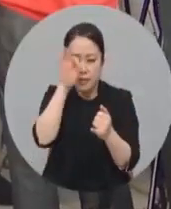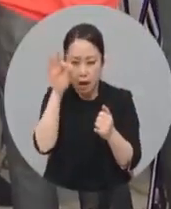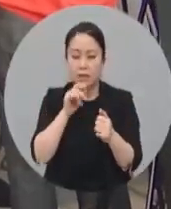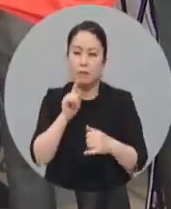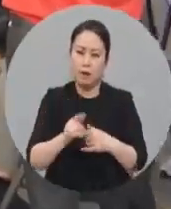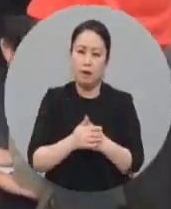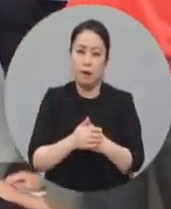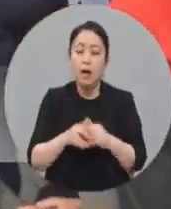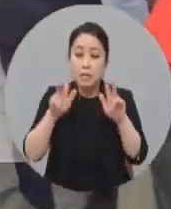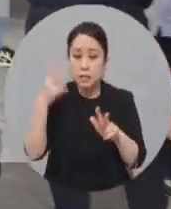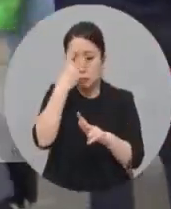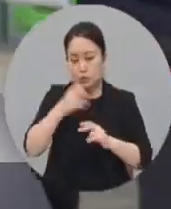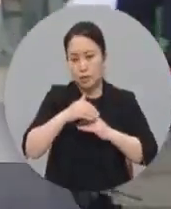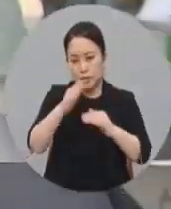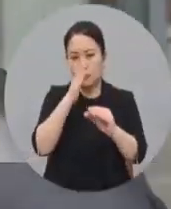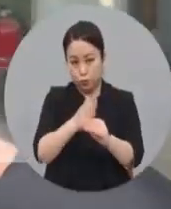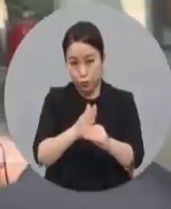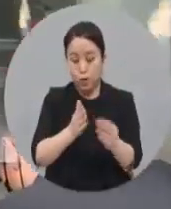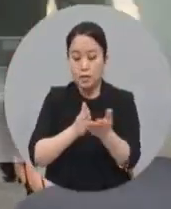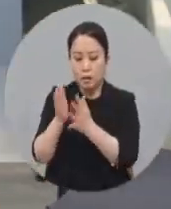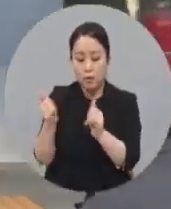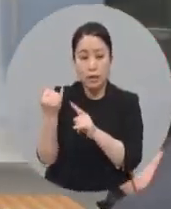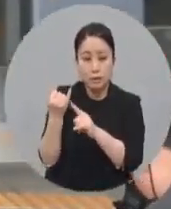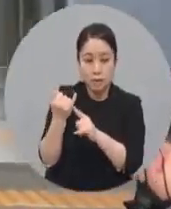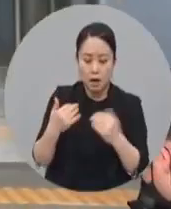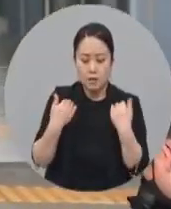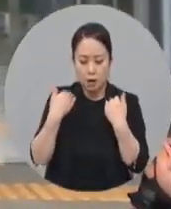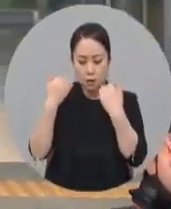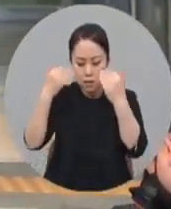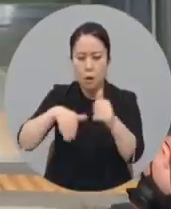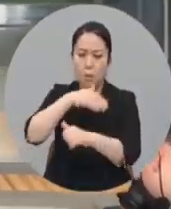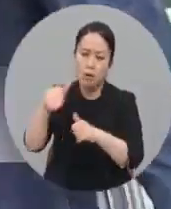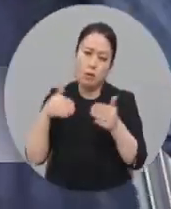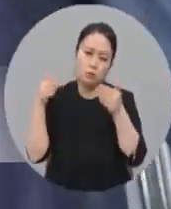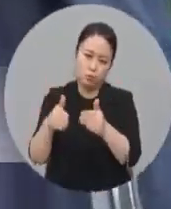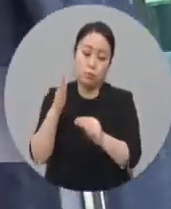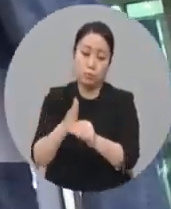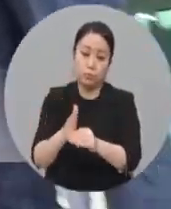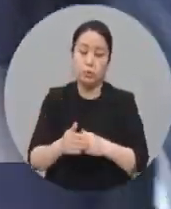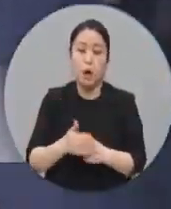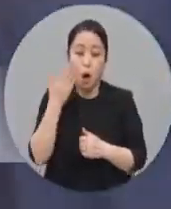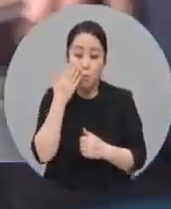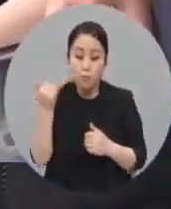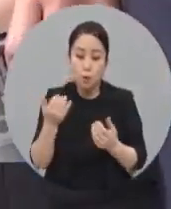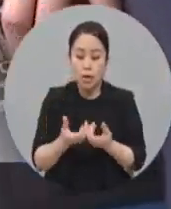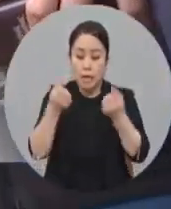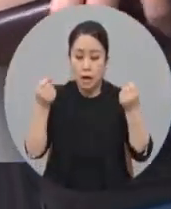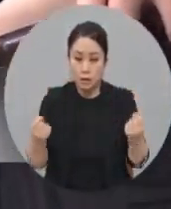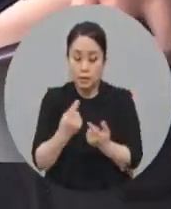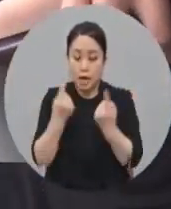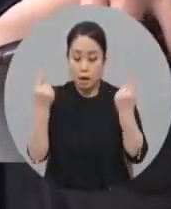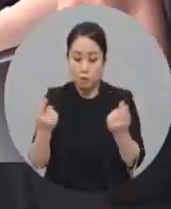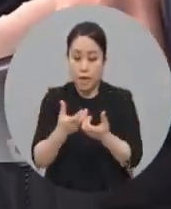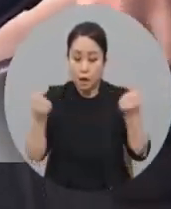대한 수사가 진행 중인 가운데 전문가들은 정유정의 성장 환경에 주목하고 있습니다. 부모와 떨어져 살면서